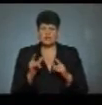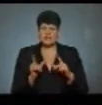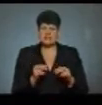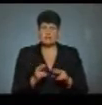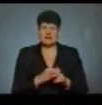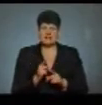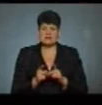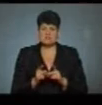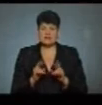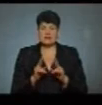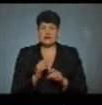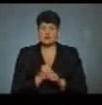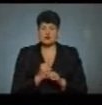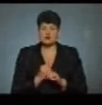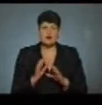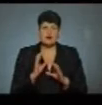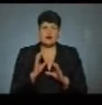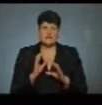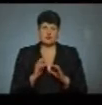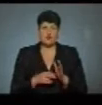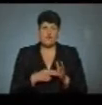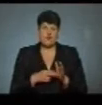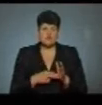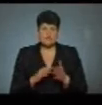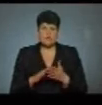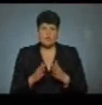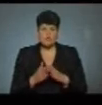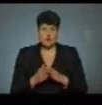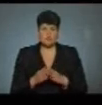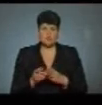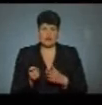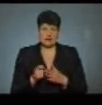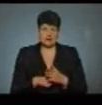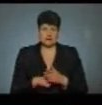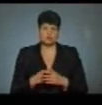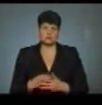змін. Як працює автовокзал в умовах карантину, дізнавалася Анжела Шова.